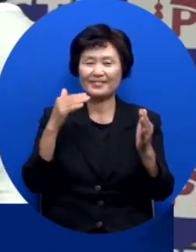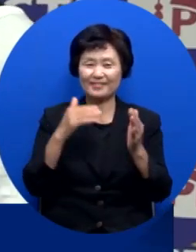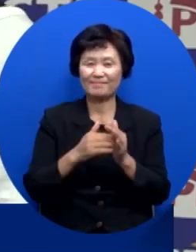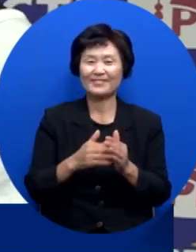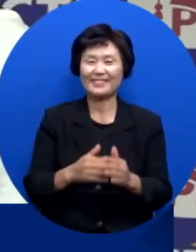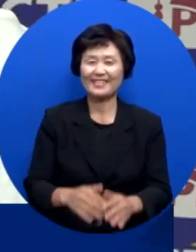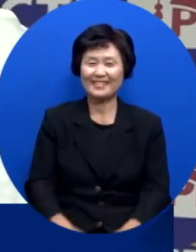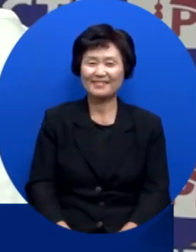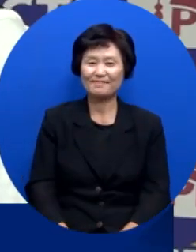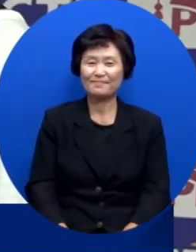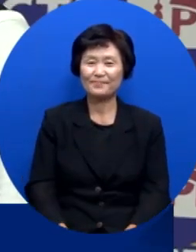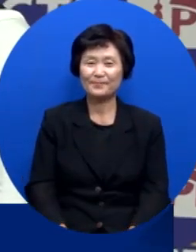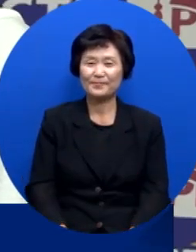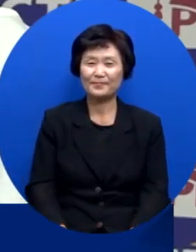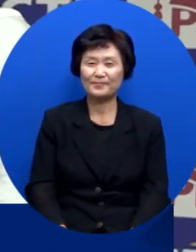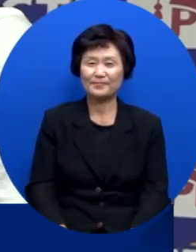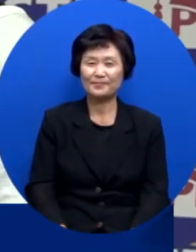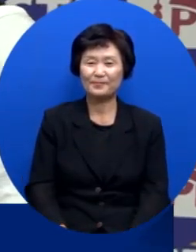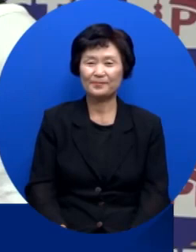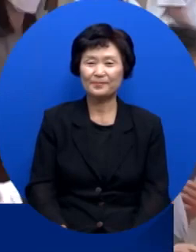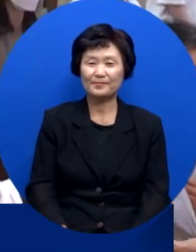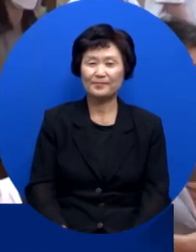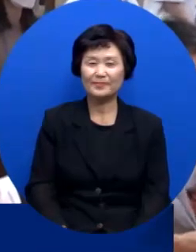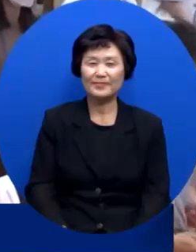the main things I want to do in the future is